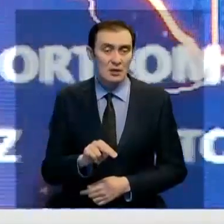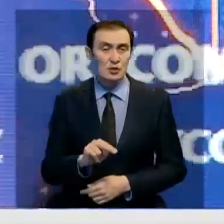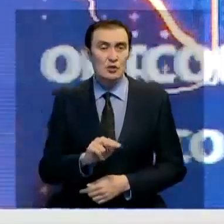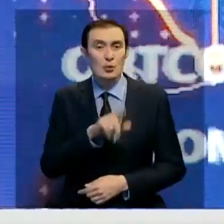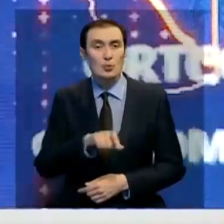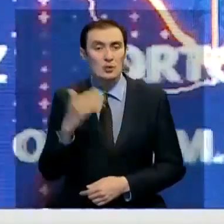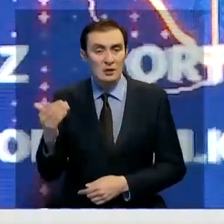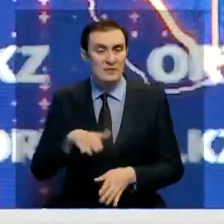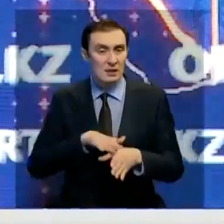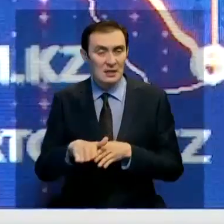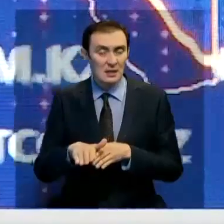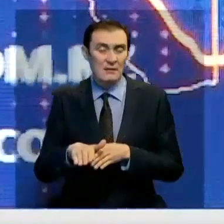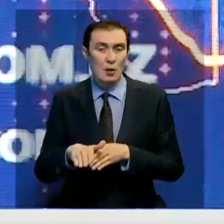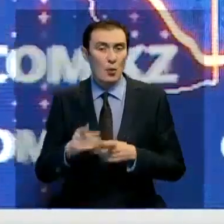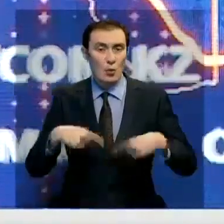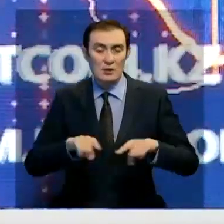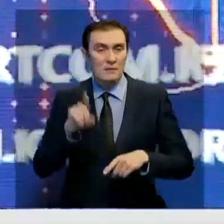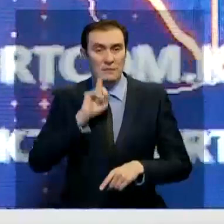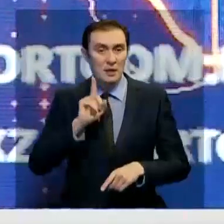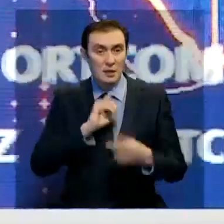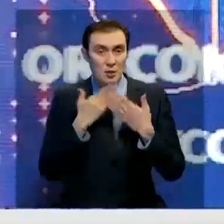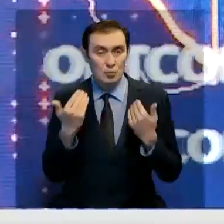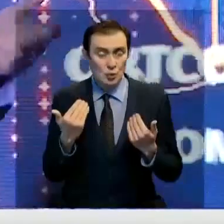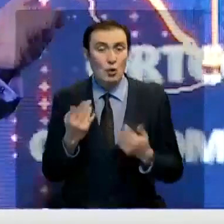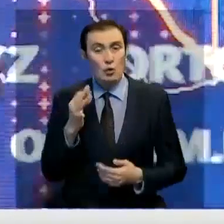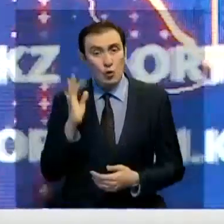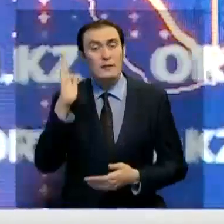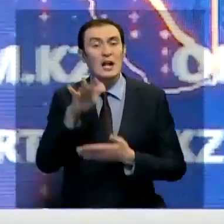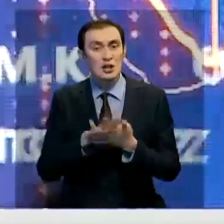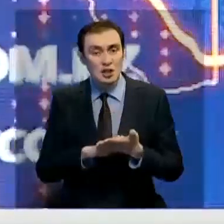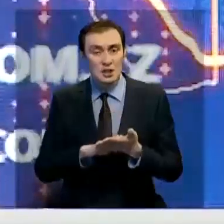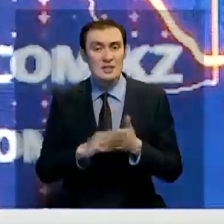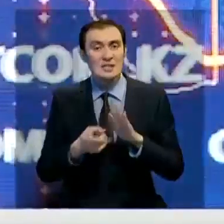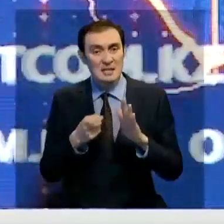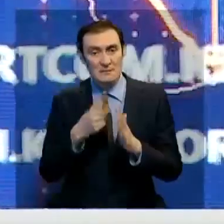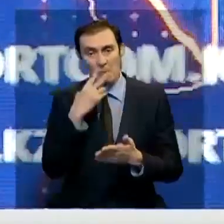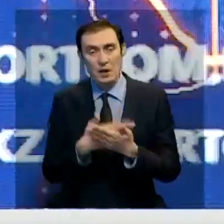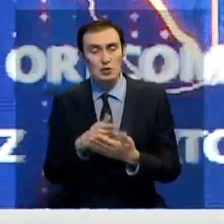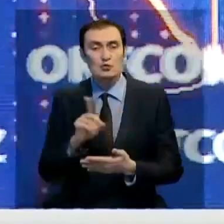сотрудникам местных исполнительных органов не предъявлено. Ну, дальнейшее следствие, я не знаю, покажет.